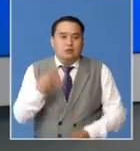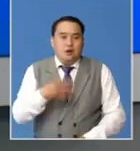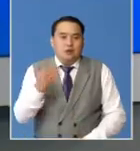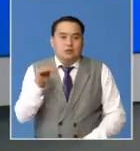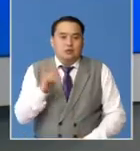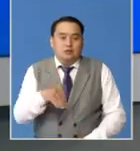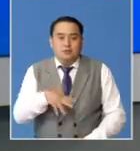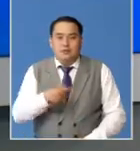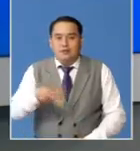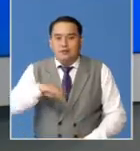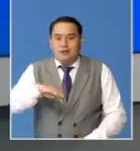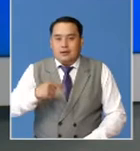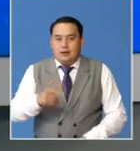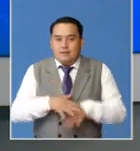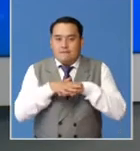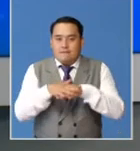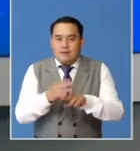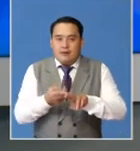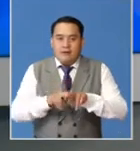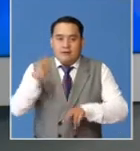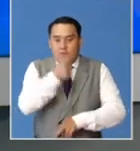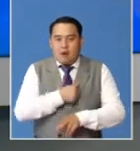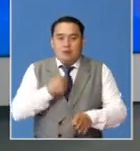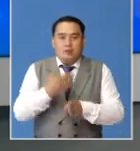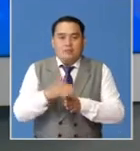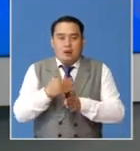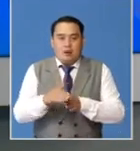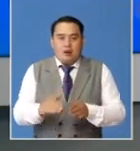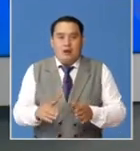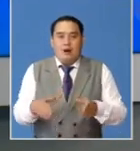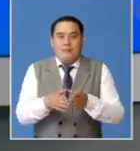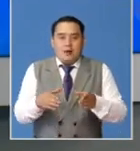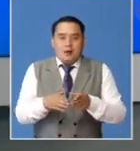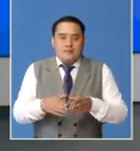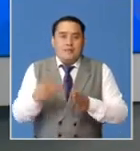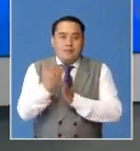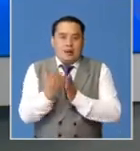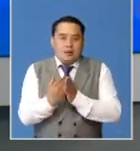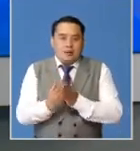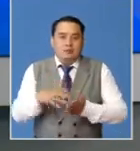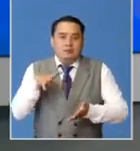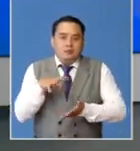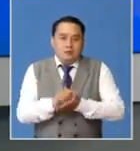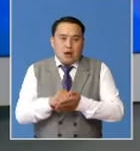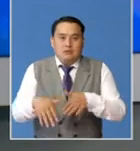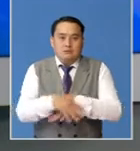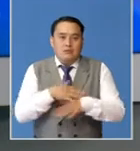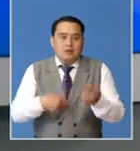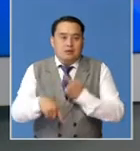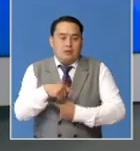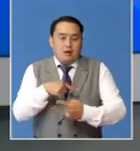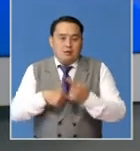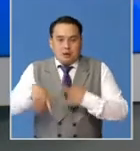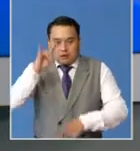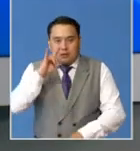44,5 миллиардов тенге выделено в этом году на микрокредитование кооперативов в рамках программы продуктивной занятости